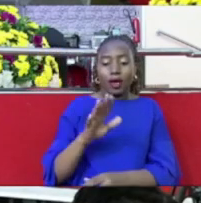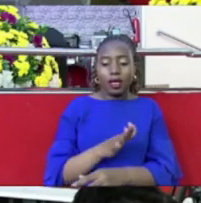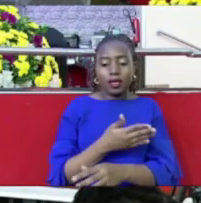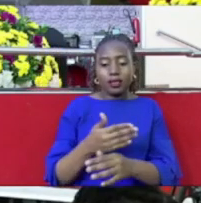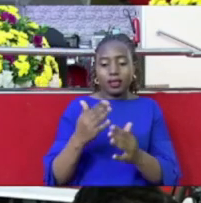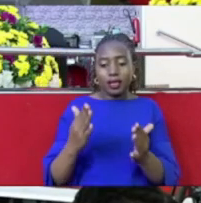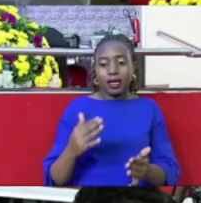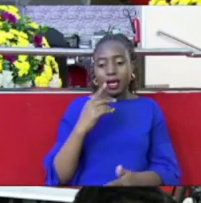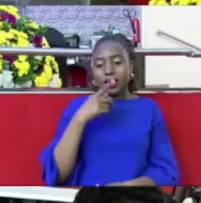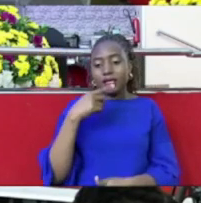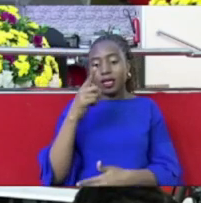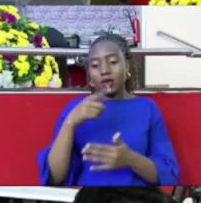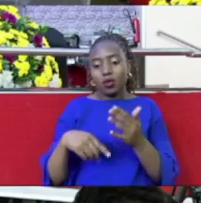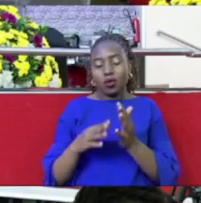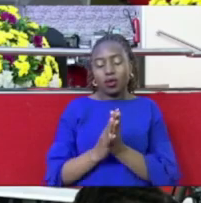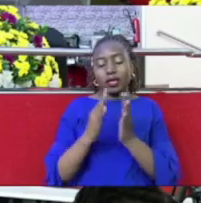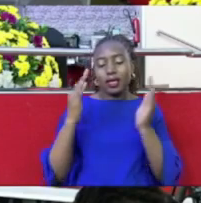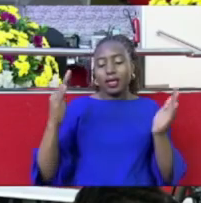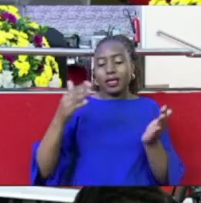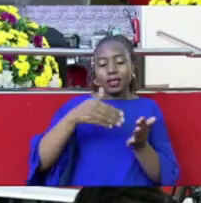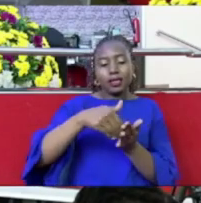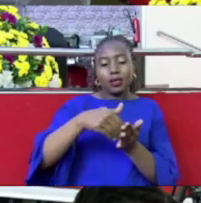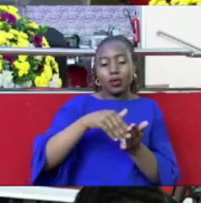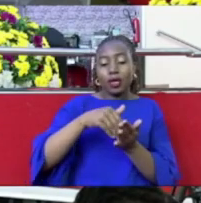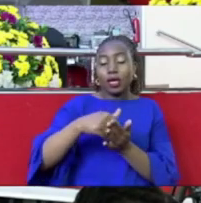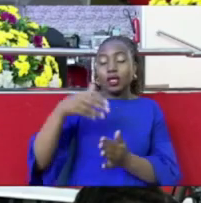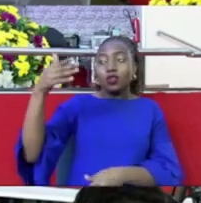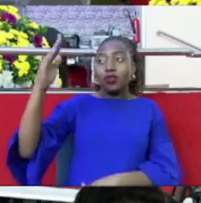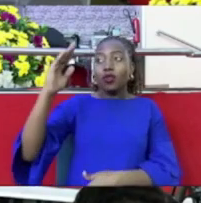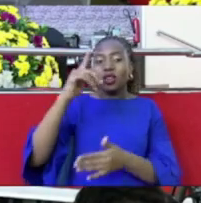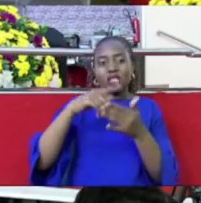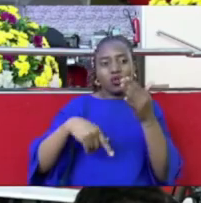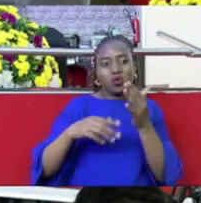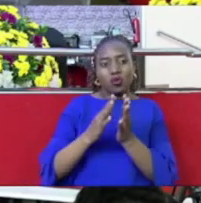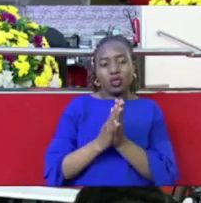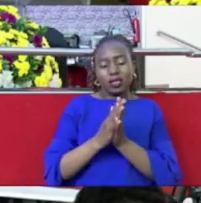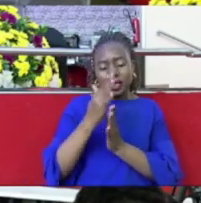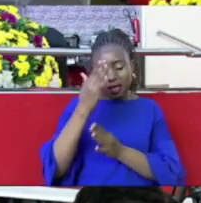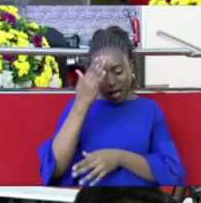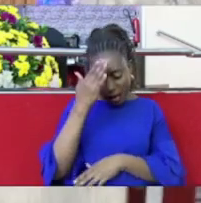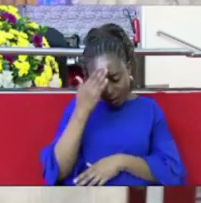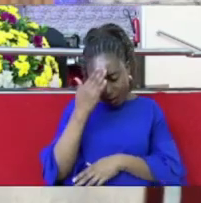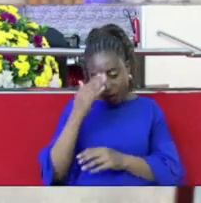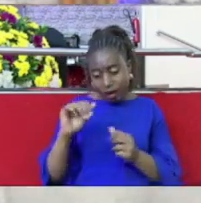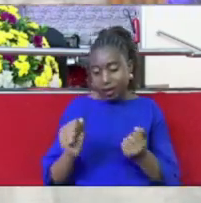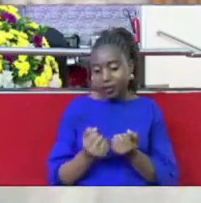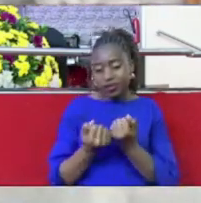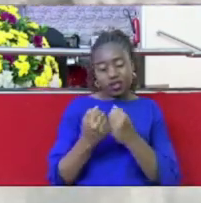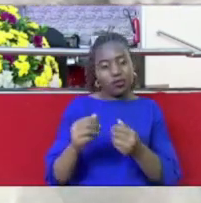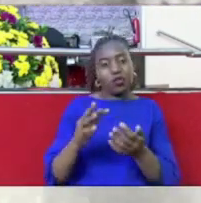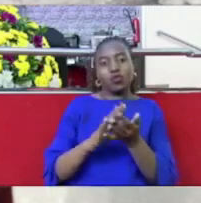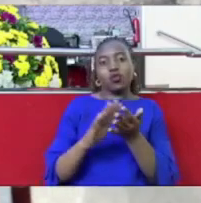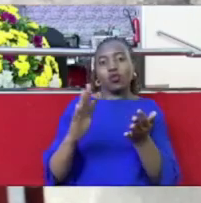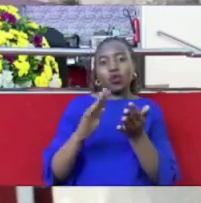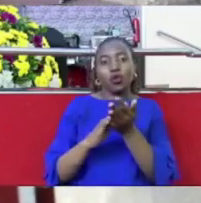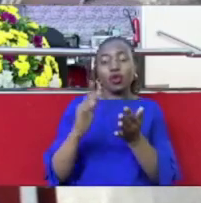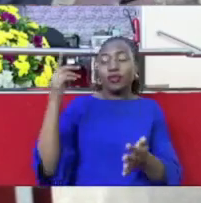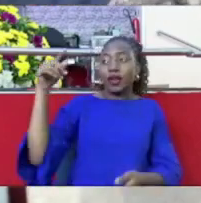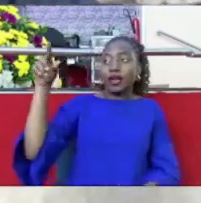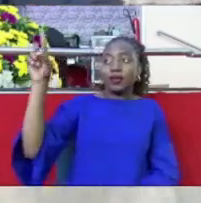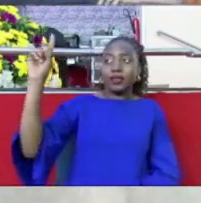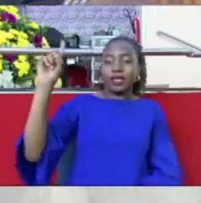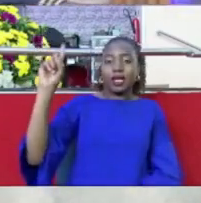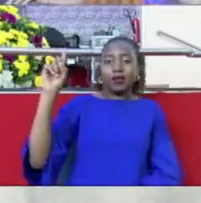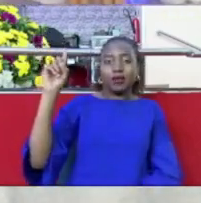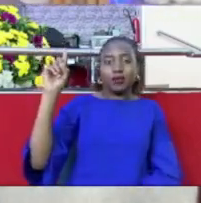akasema huo ndio udhaifu wake mkuu. He is so humble, he is God, but he is so humble until he cannot glorify himself. Yeye ni Mungu lakini ni mnyenyekevu kwamba